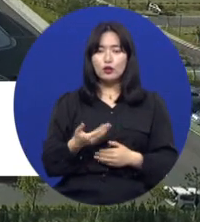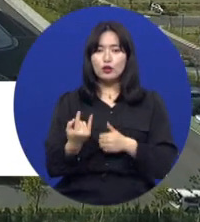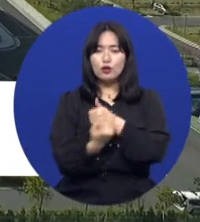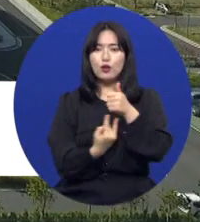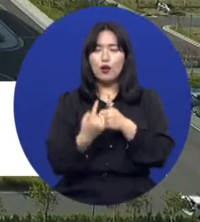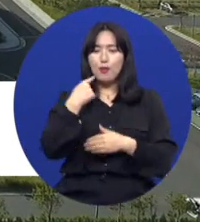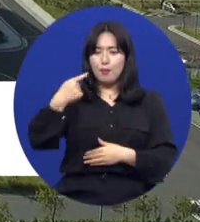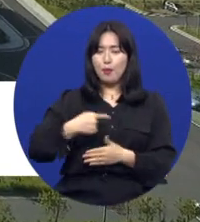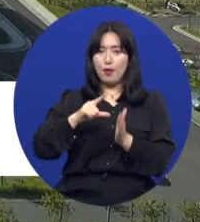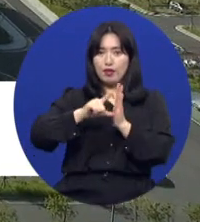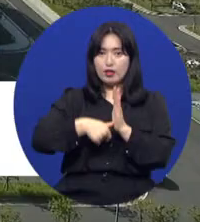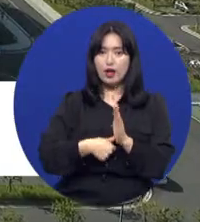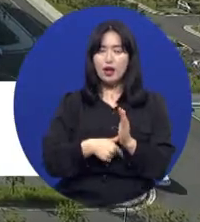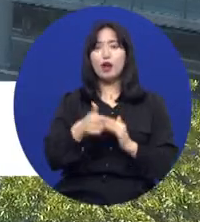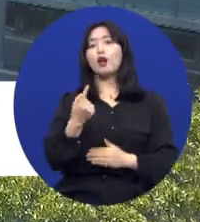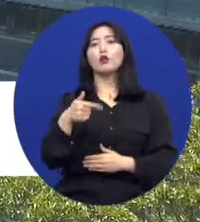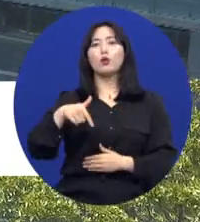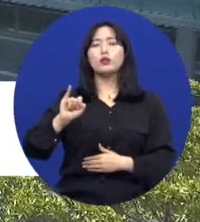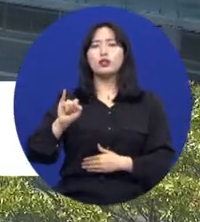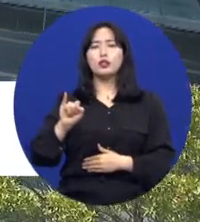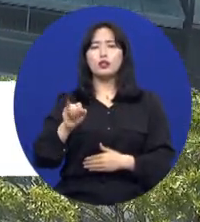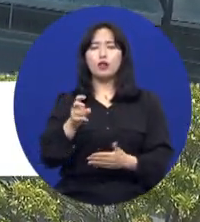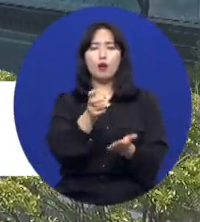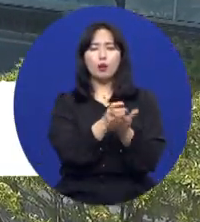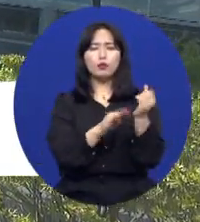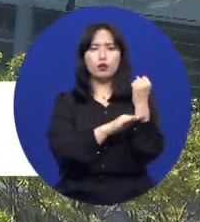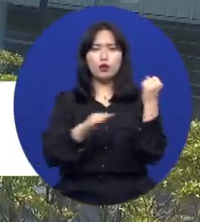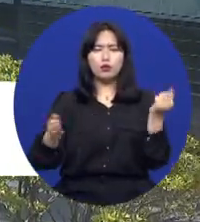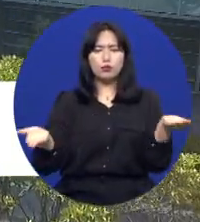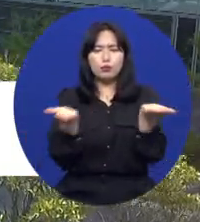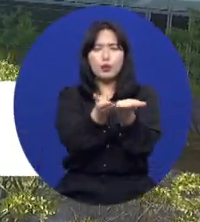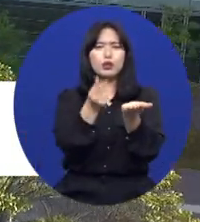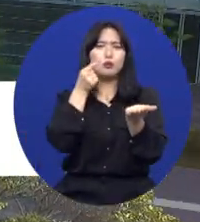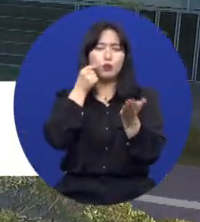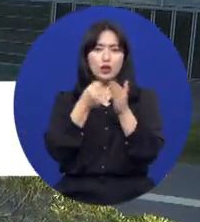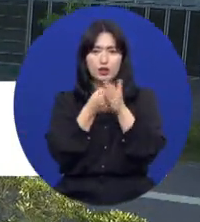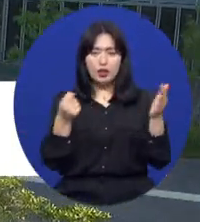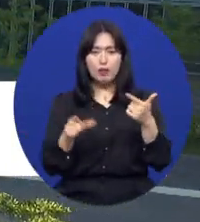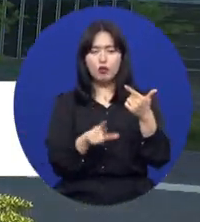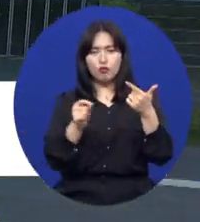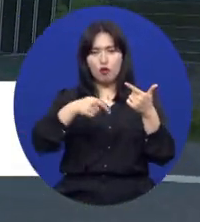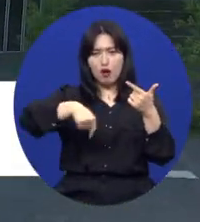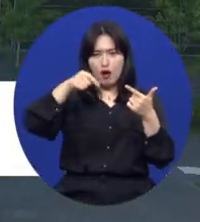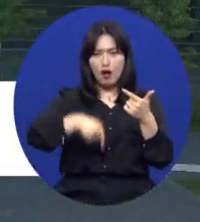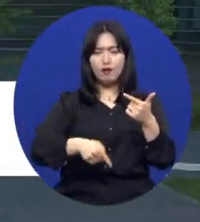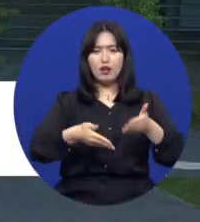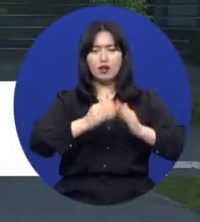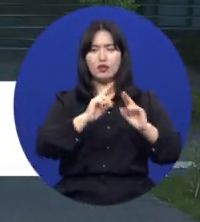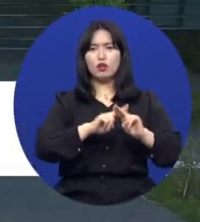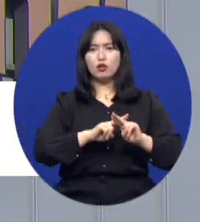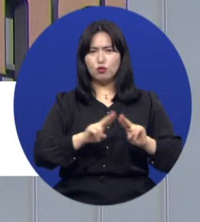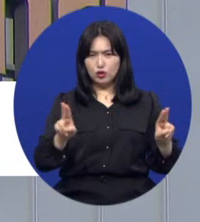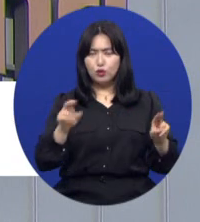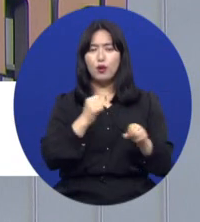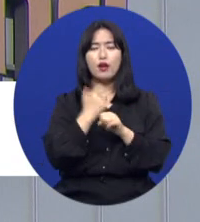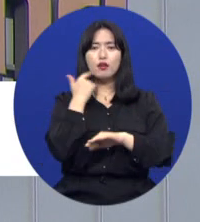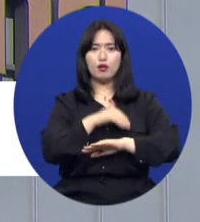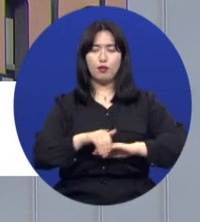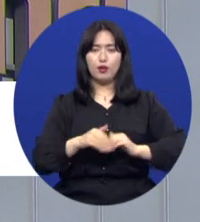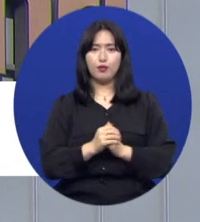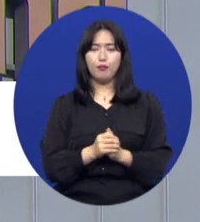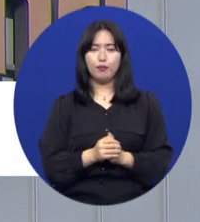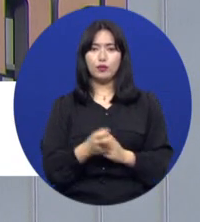녹지 재주 치기 집은 법적 기준을 충족시키지 못했다 며 이달 안에 개선 허가를 취소하게 따고 밝혔습니다